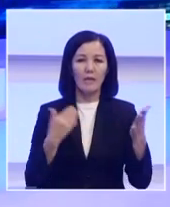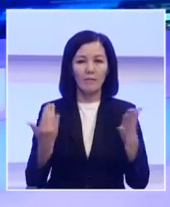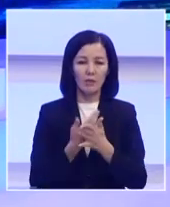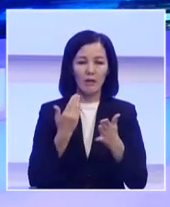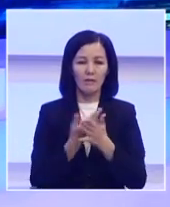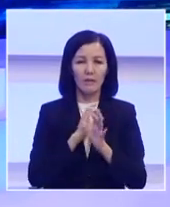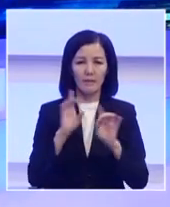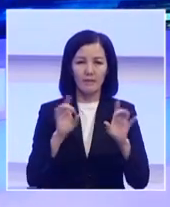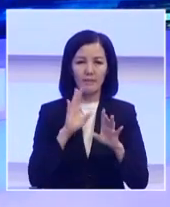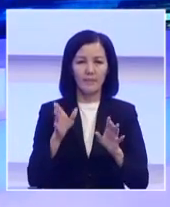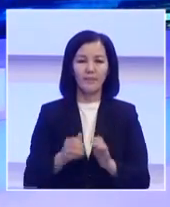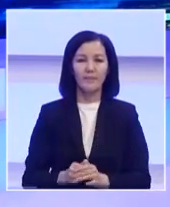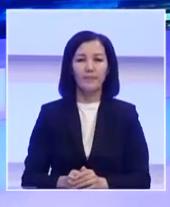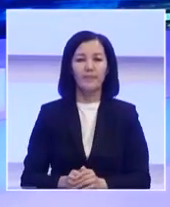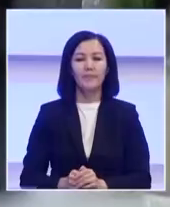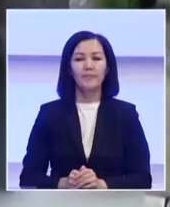Жаһан жаңалықтары келесі топтамада.